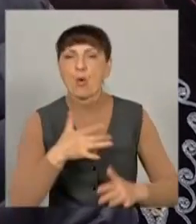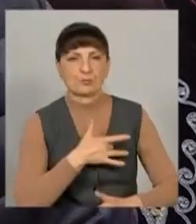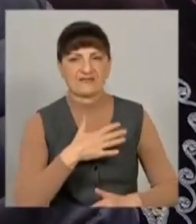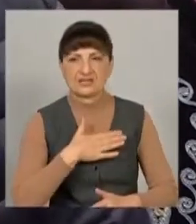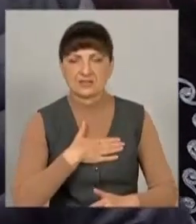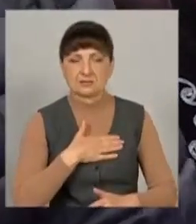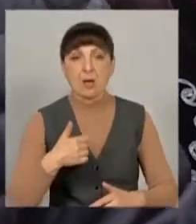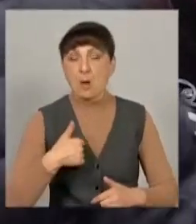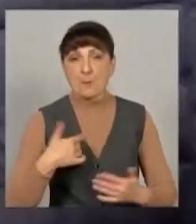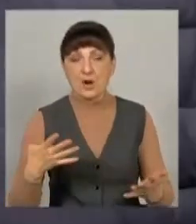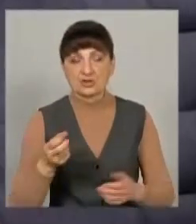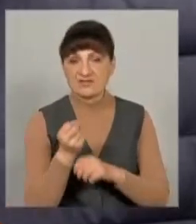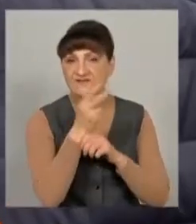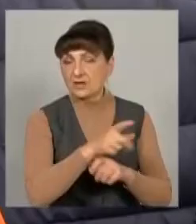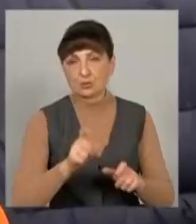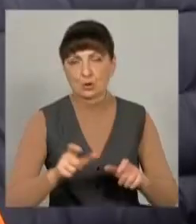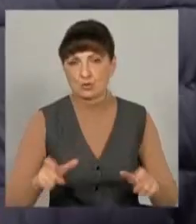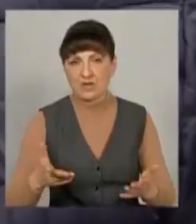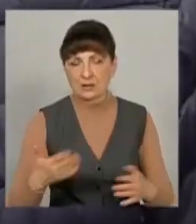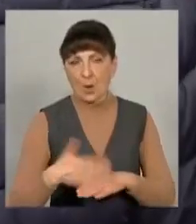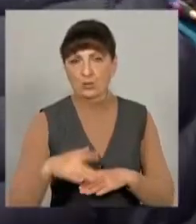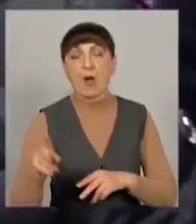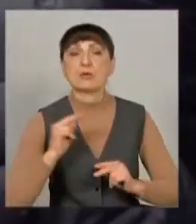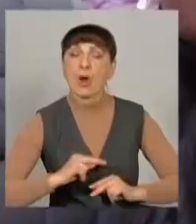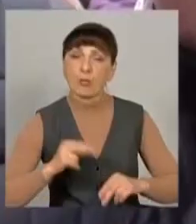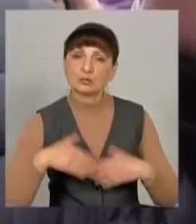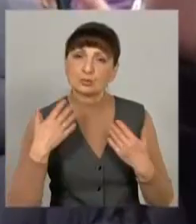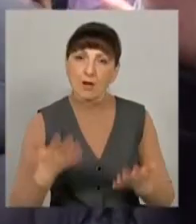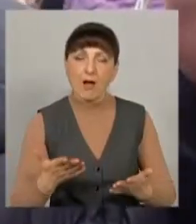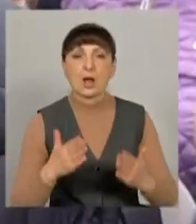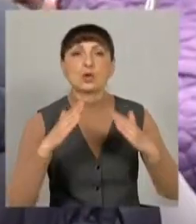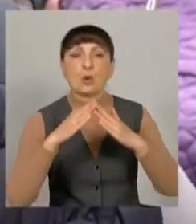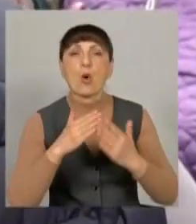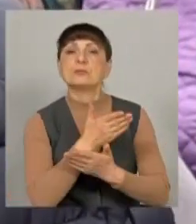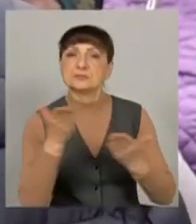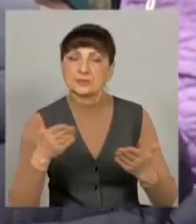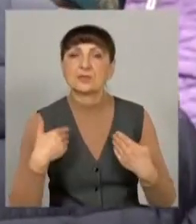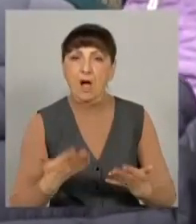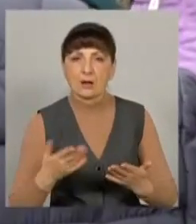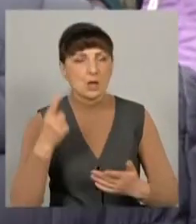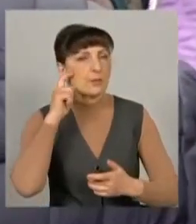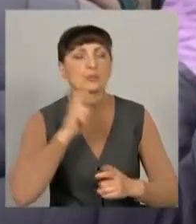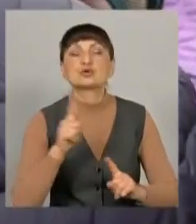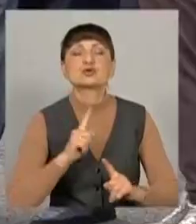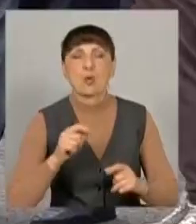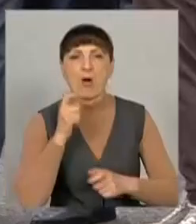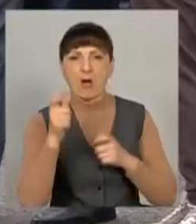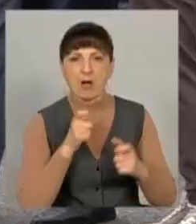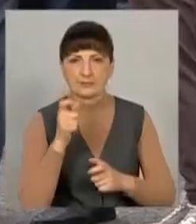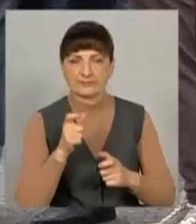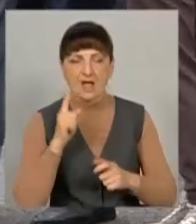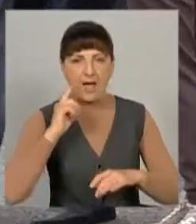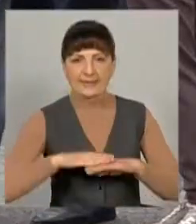приватизированы. Мы же не вышвырнули этих людей на улицу. Работу им дали. Служебное жилье тоже есть. Не понимаю, в чем проблема. В